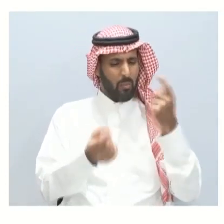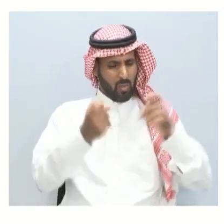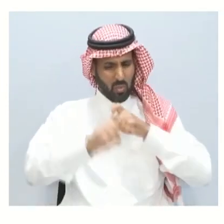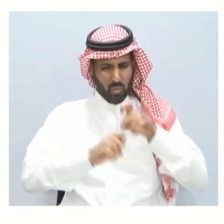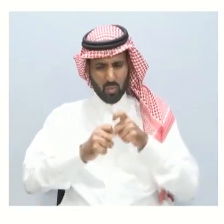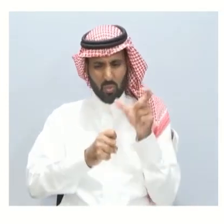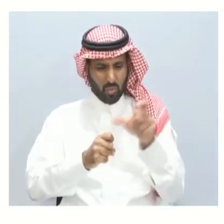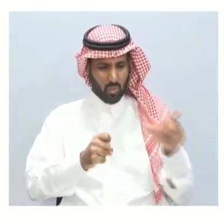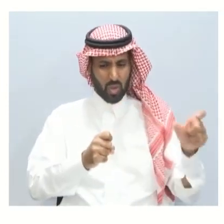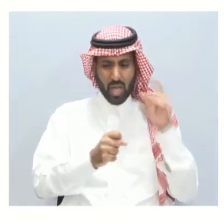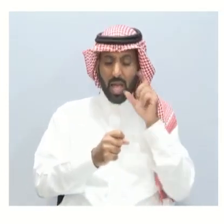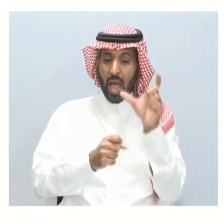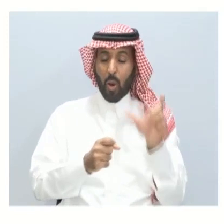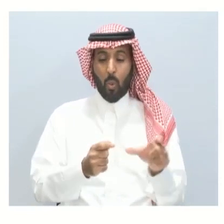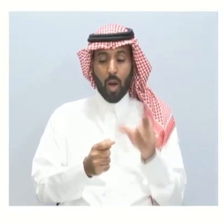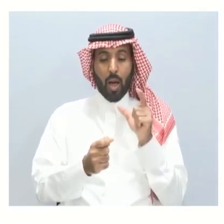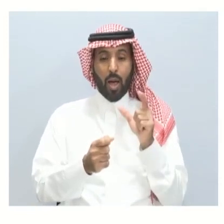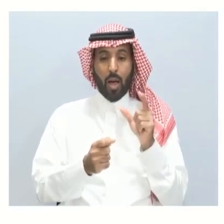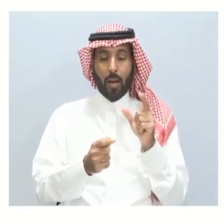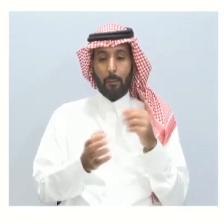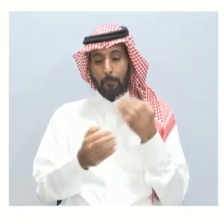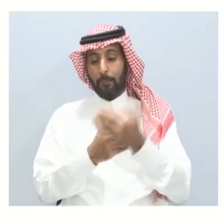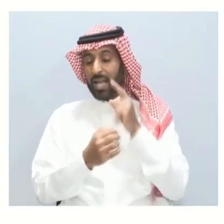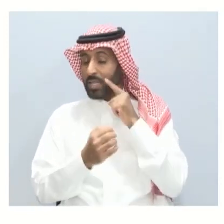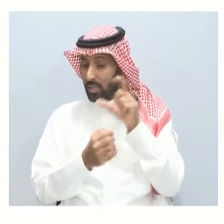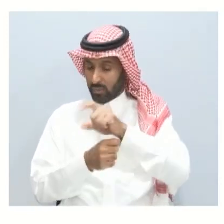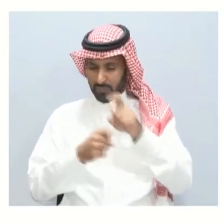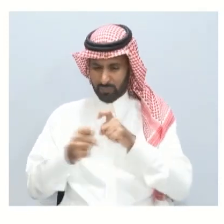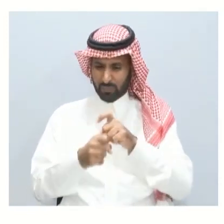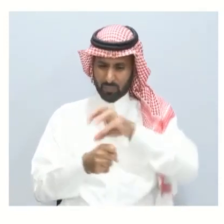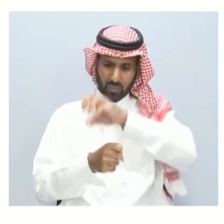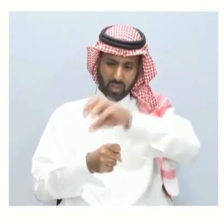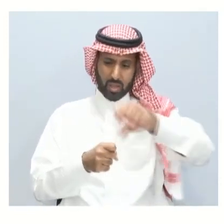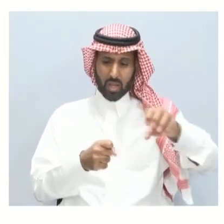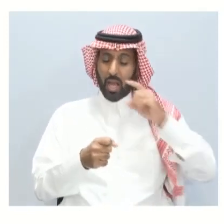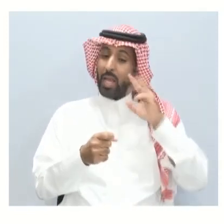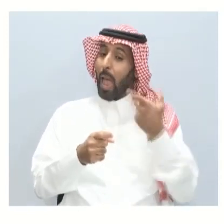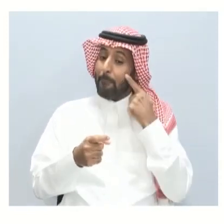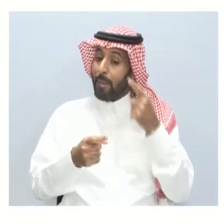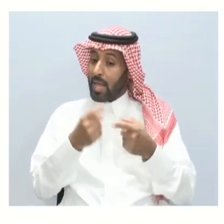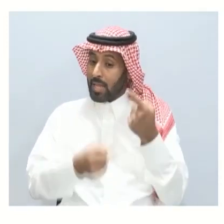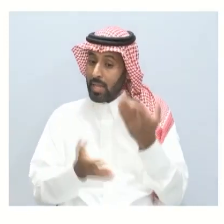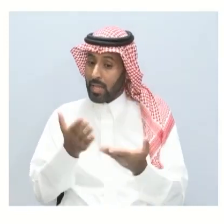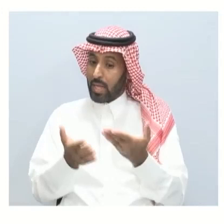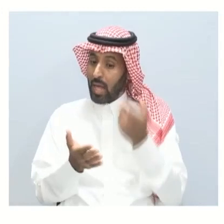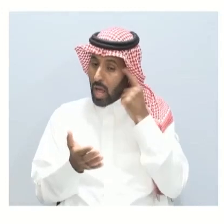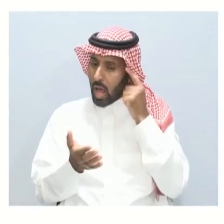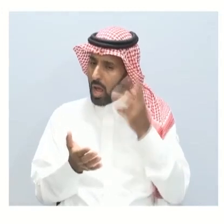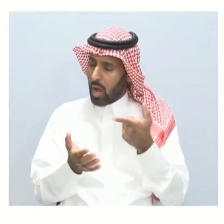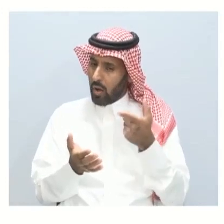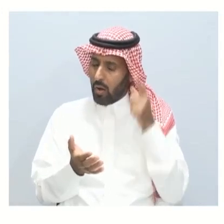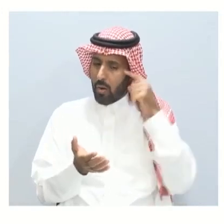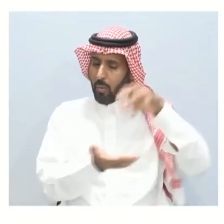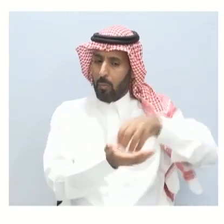الالكتروني الخواص الكيميائيه للعنصر ومن خلال التوزيع الالكتروني هو عدد الالكترونات التكافؤ يمكن معرفه